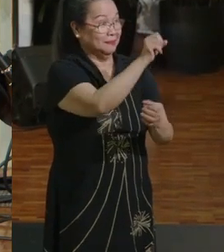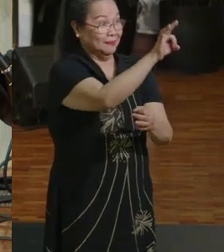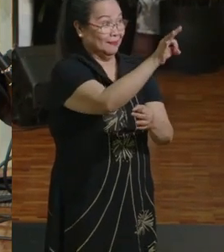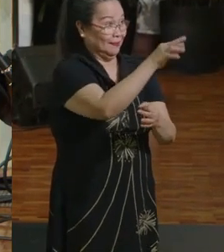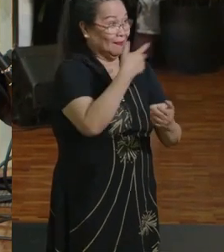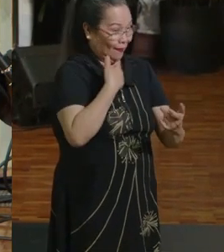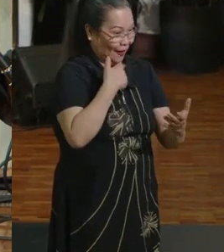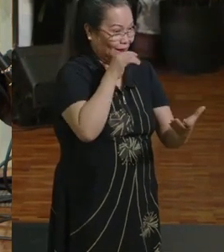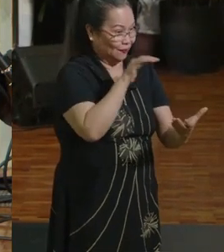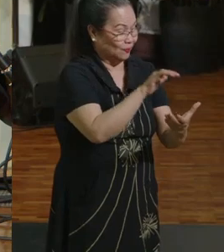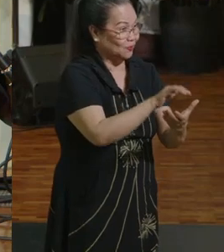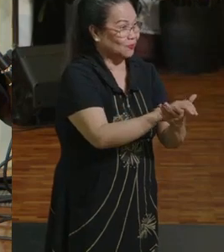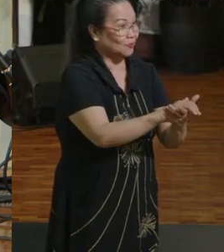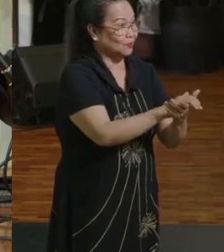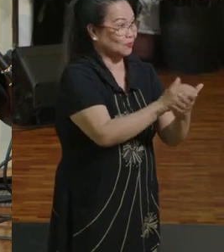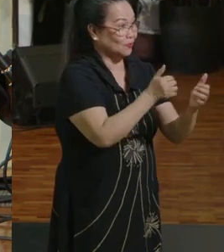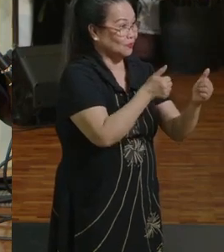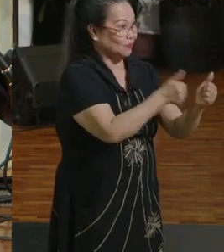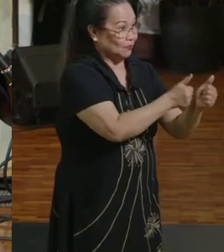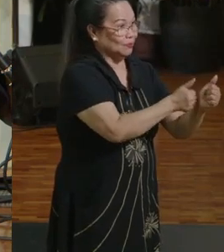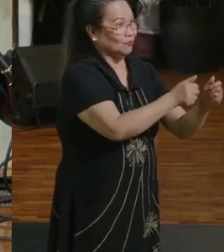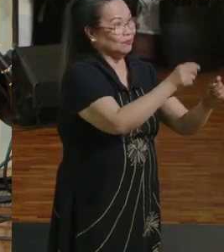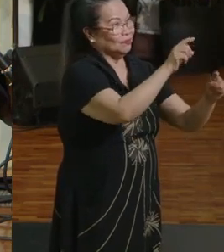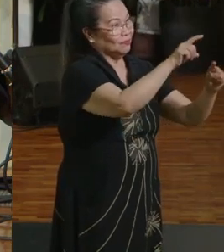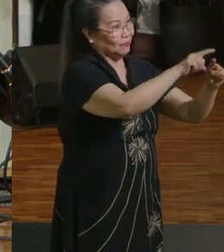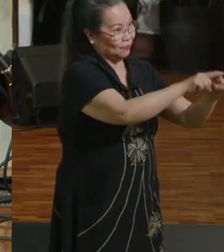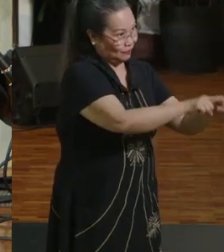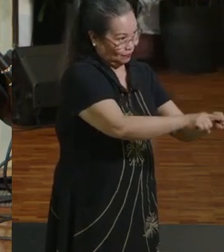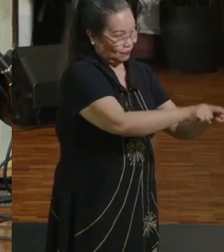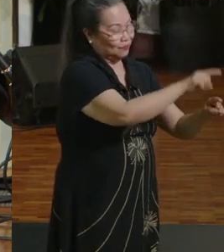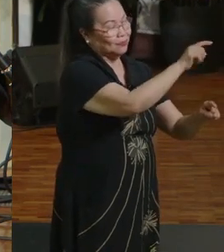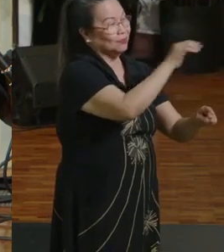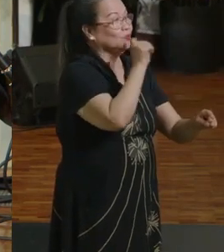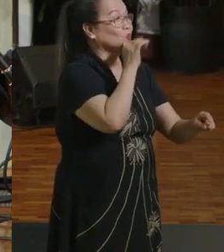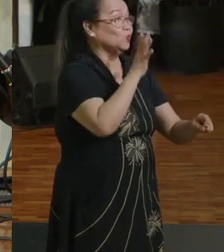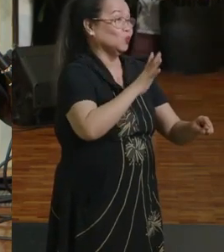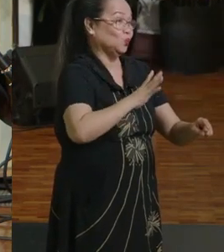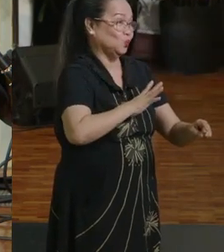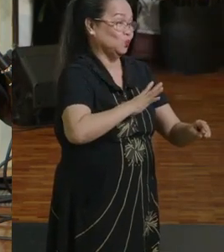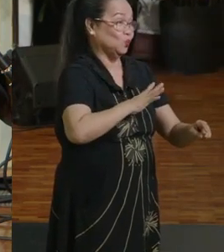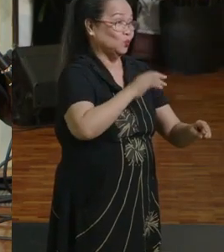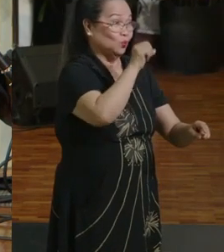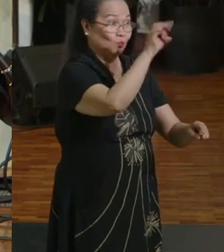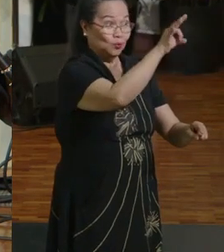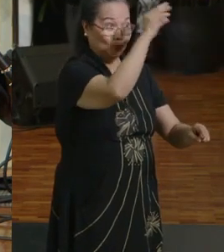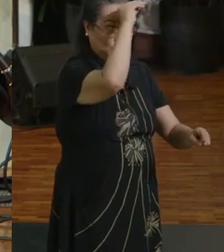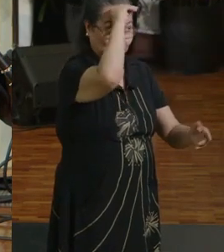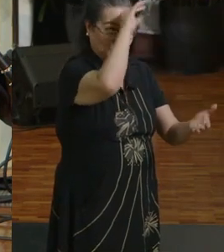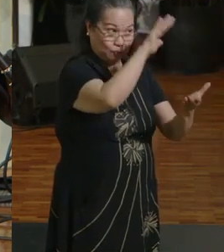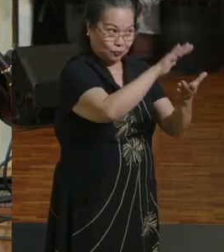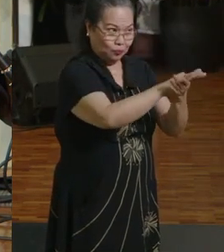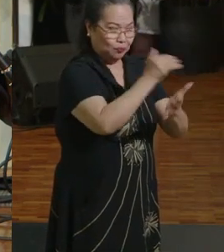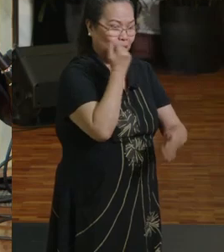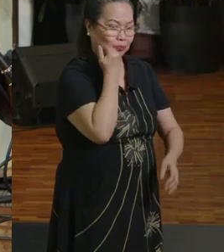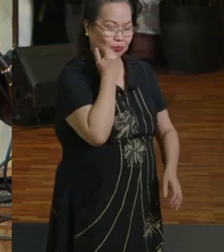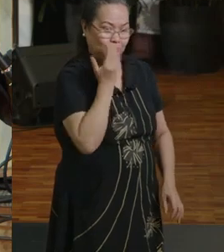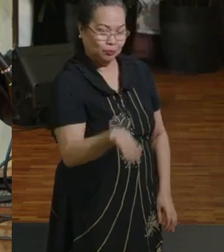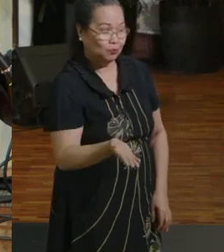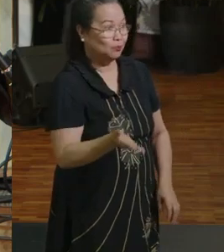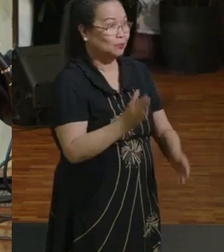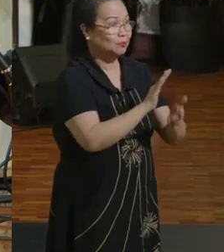ay may asawa, sa kanilang mga asawa. Kaya pag sila ay namatayan ng asawa, talagang grabe yung